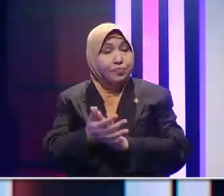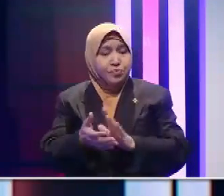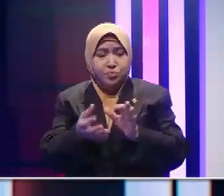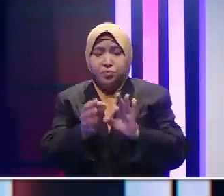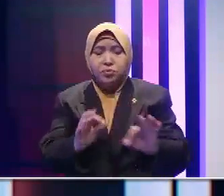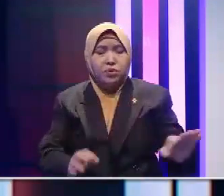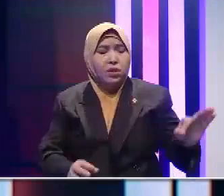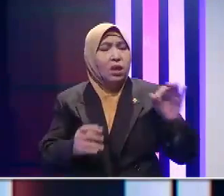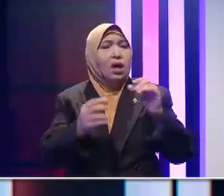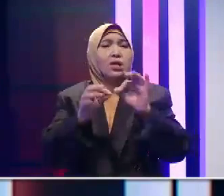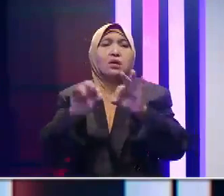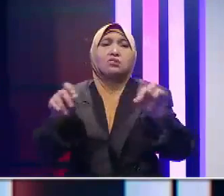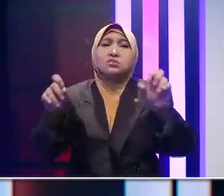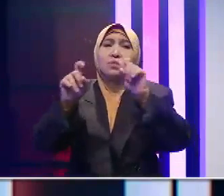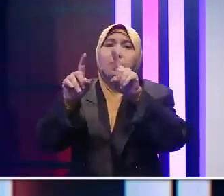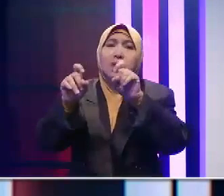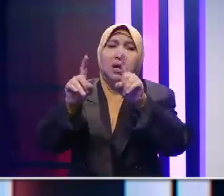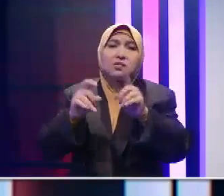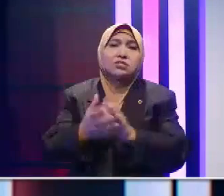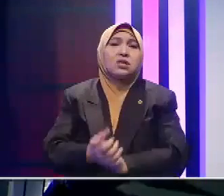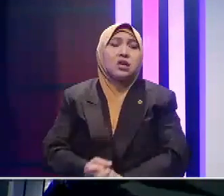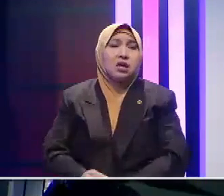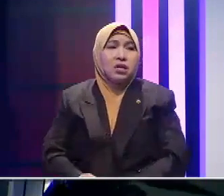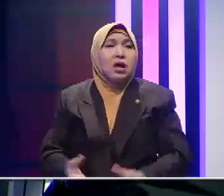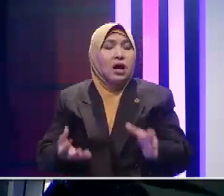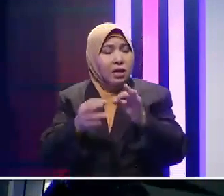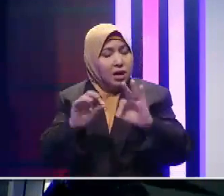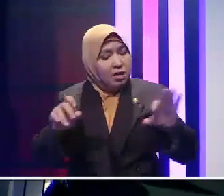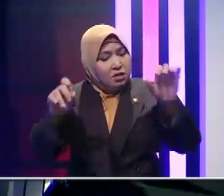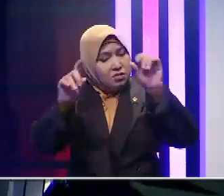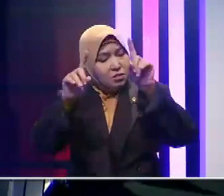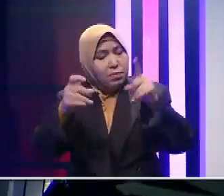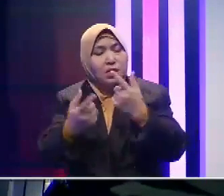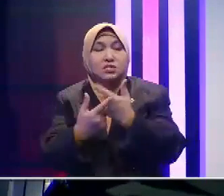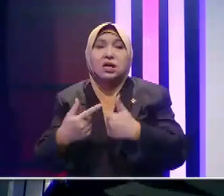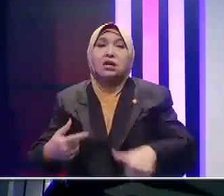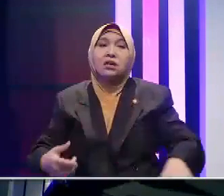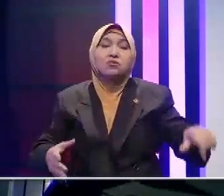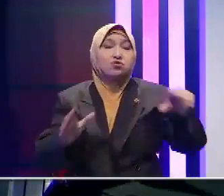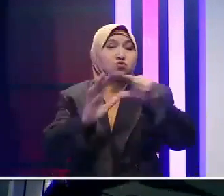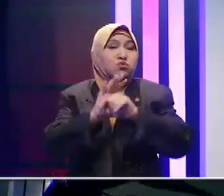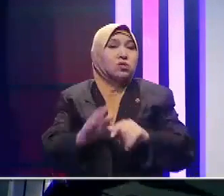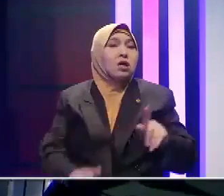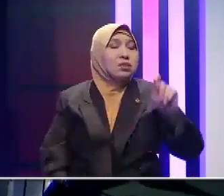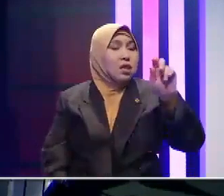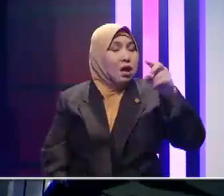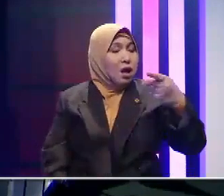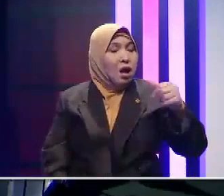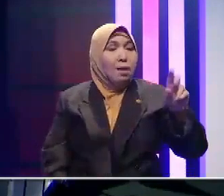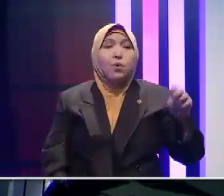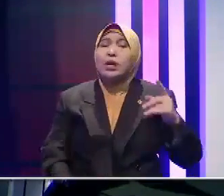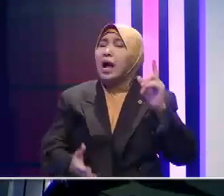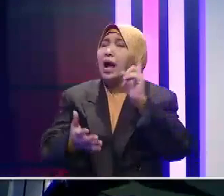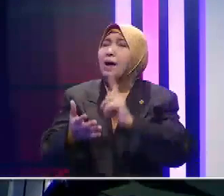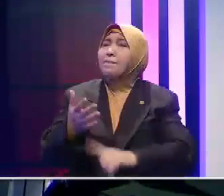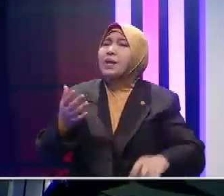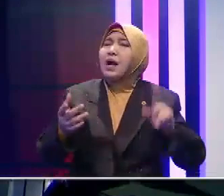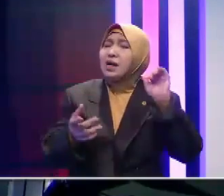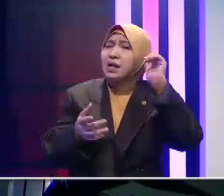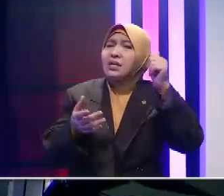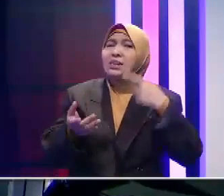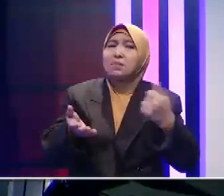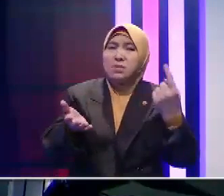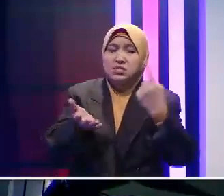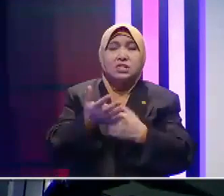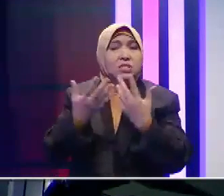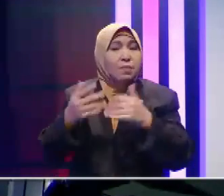yang ke-11, betul Ustaz Tarmizi, ayat ke-11 daripada surah At-Taghabun mengenai tentang apa yang akan kita bincangkan